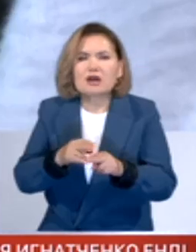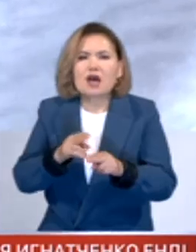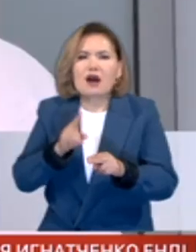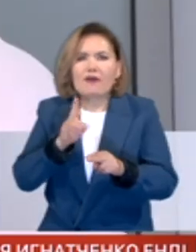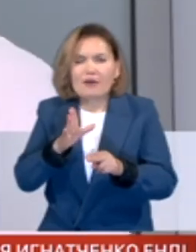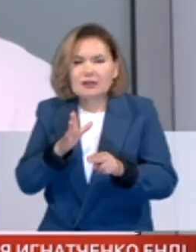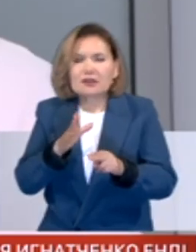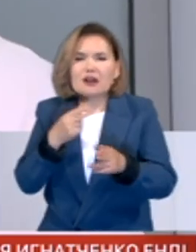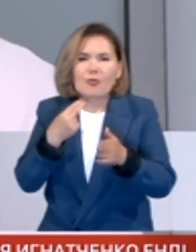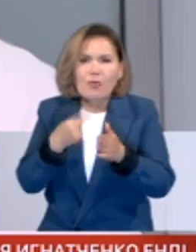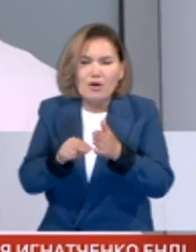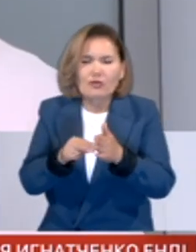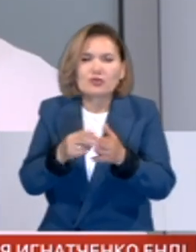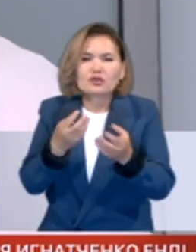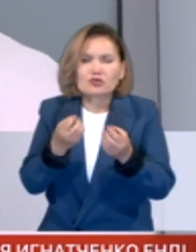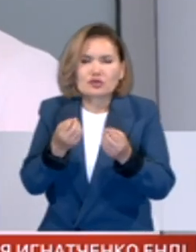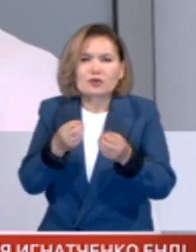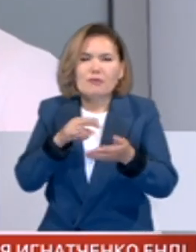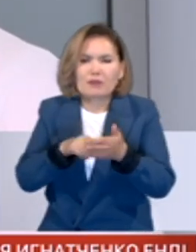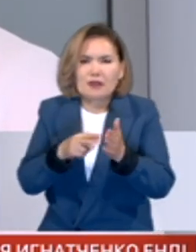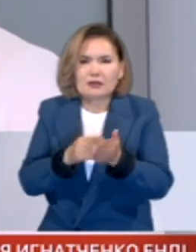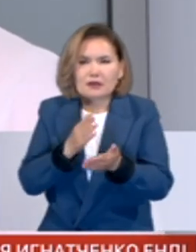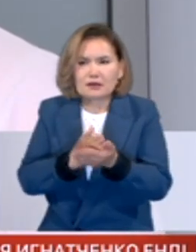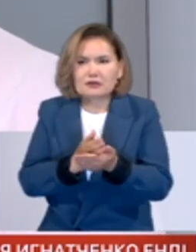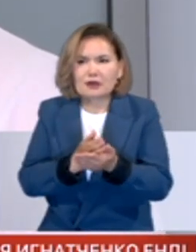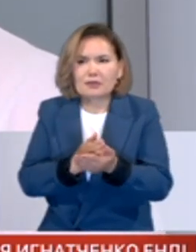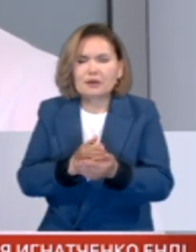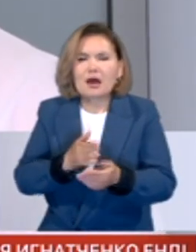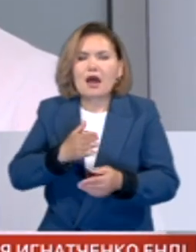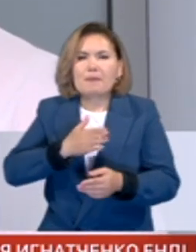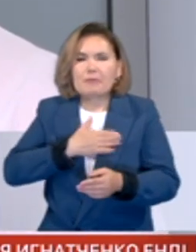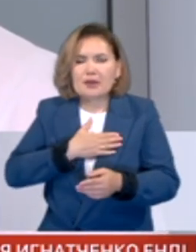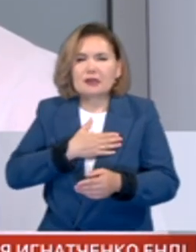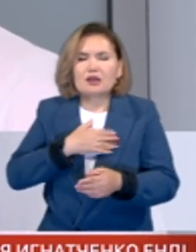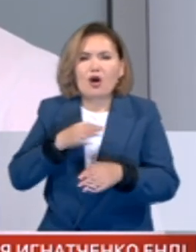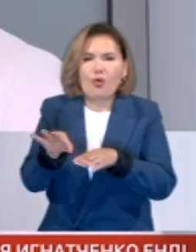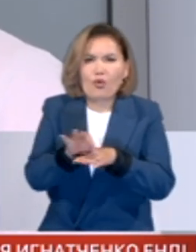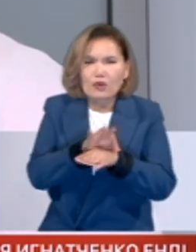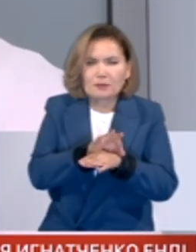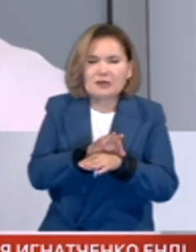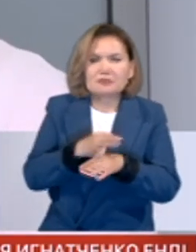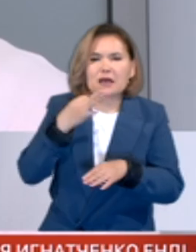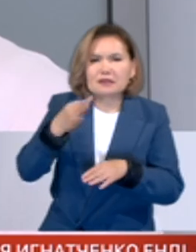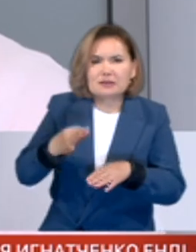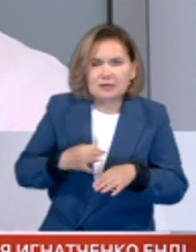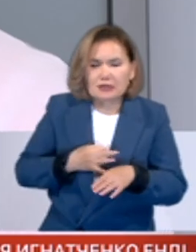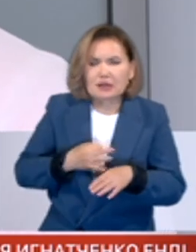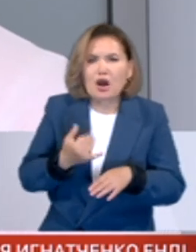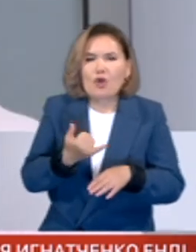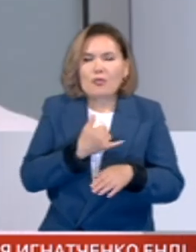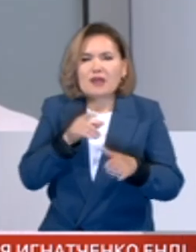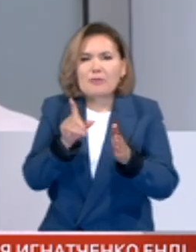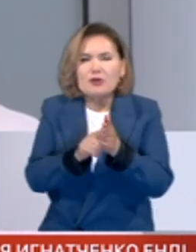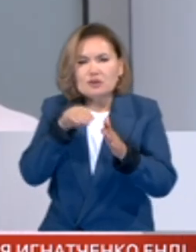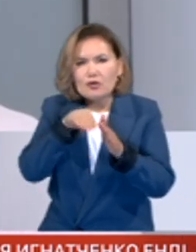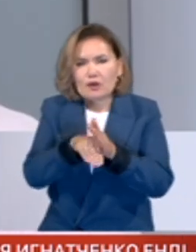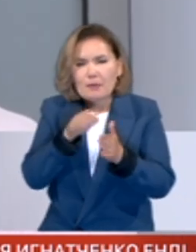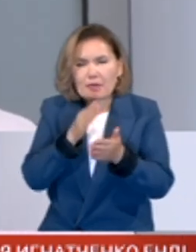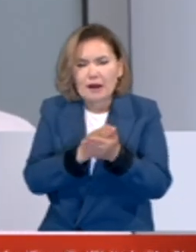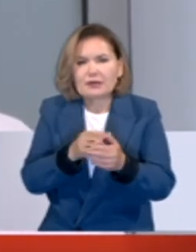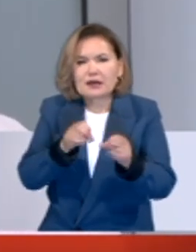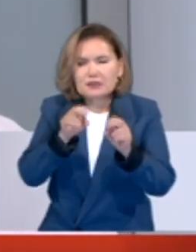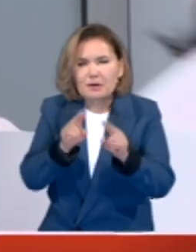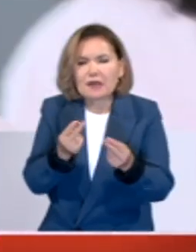қуанады. Екі баламда, жолдасымда, өзімде 4 счет болды. 4-өң біріктірдім. Жалпы жатқан сомаға зейнетақы